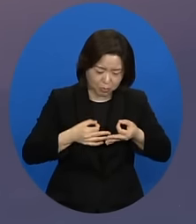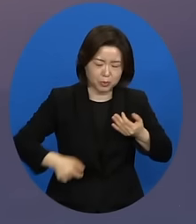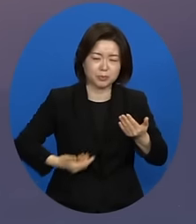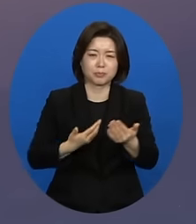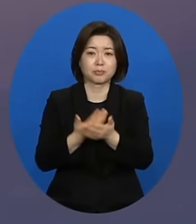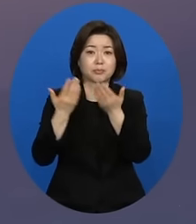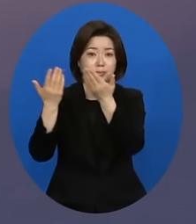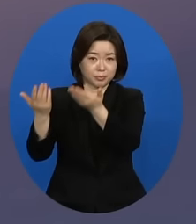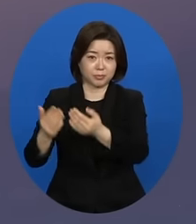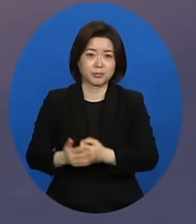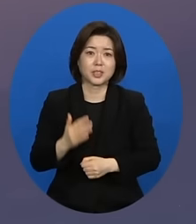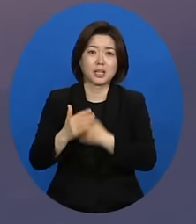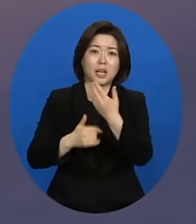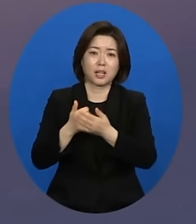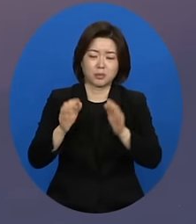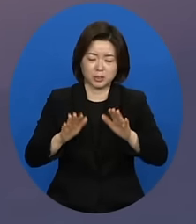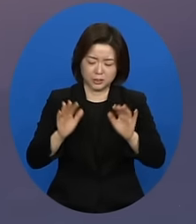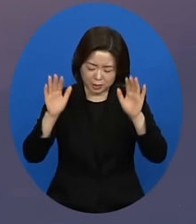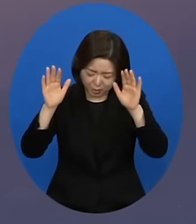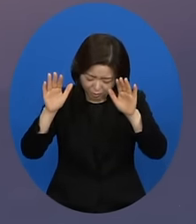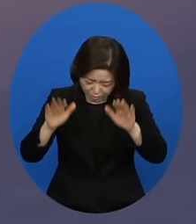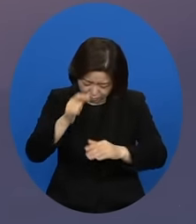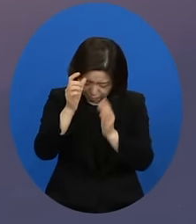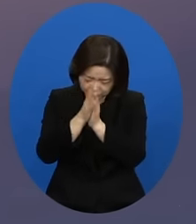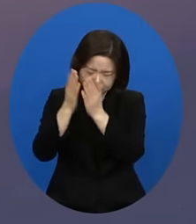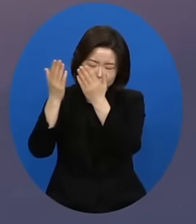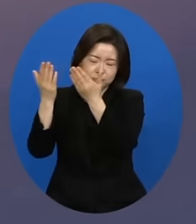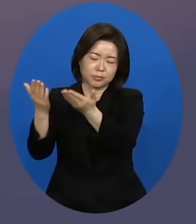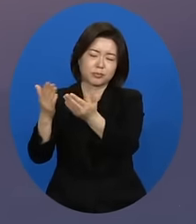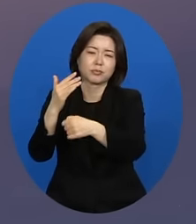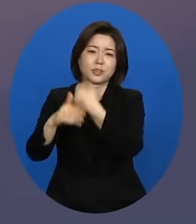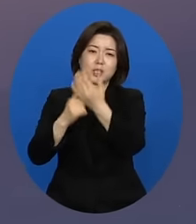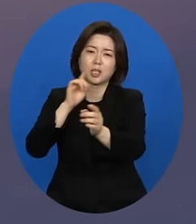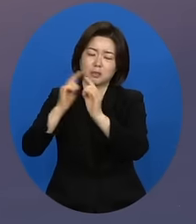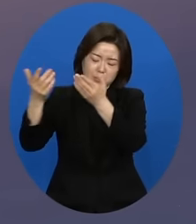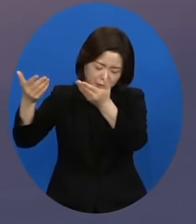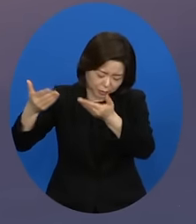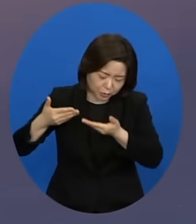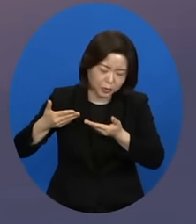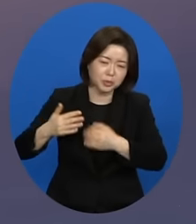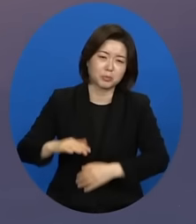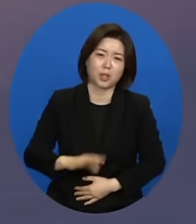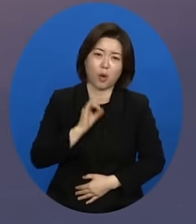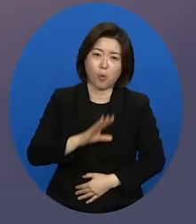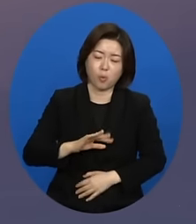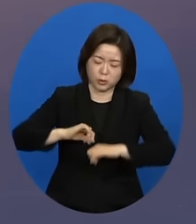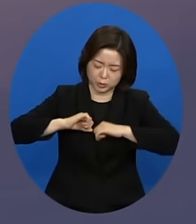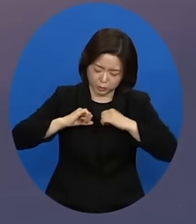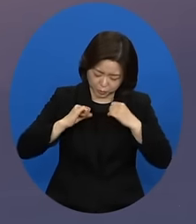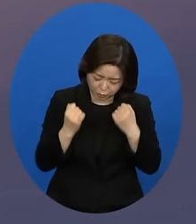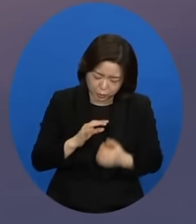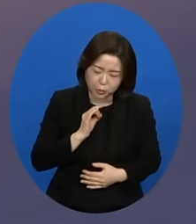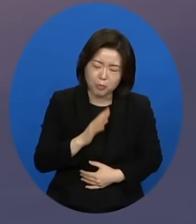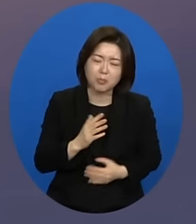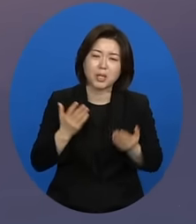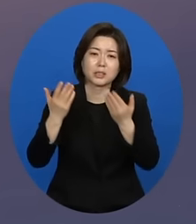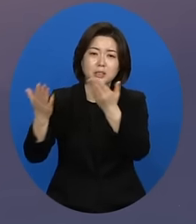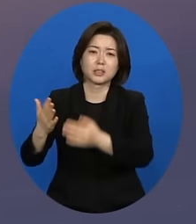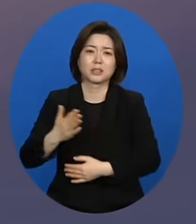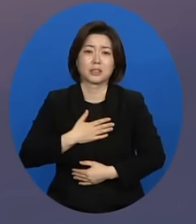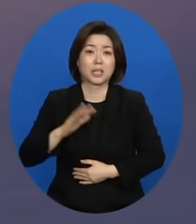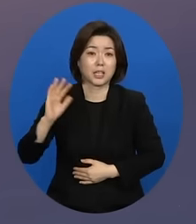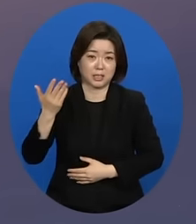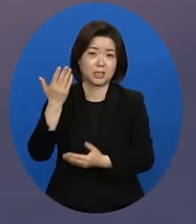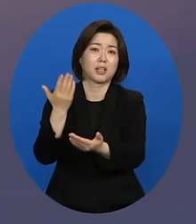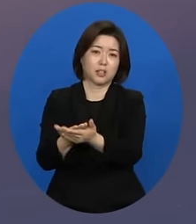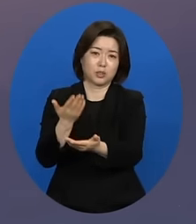회개합니다. 하나님, 이제 엎드려 기도하오니 하나님 말씀하시면 오직 순종만 하는 제가 되게